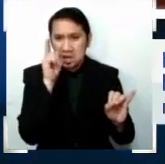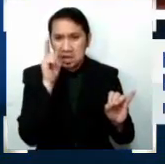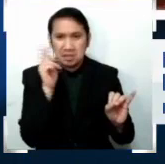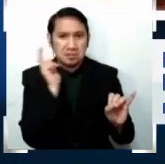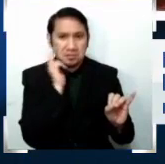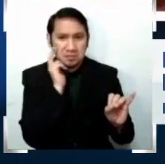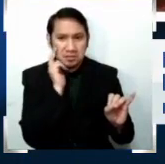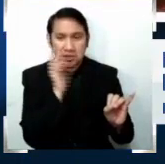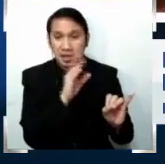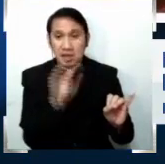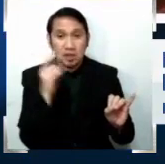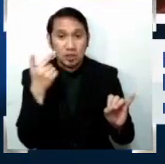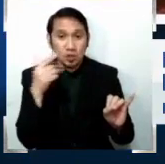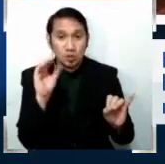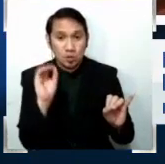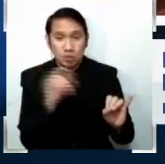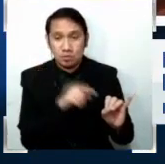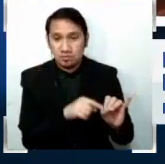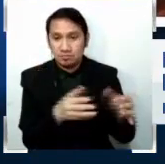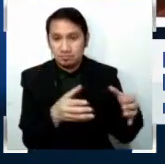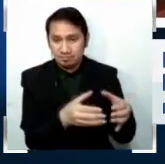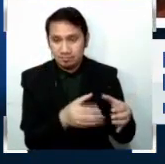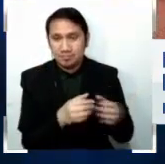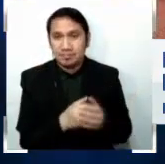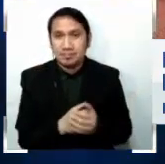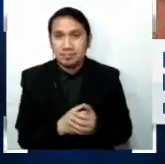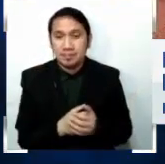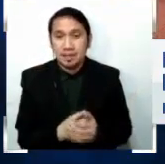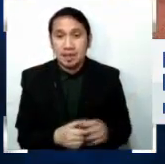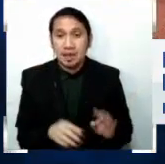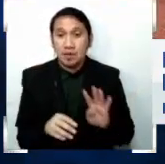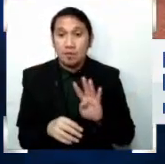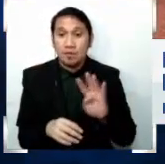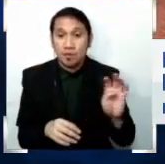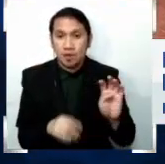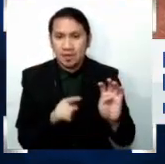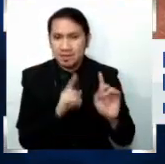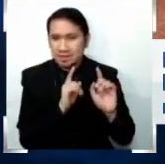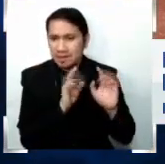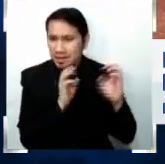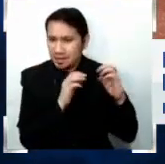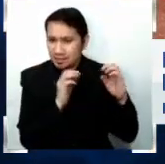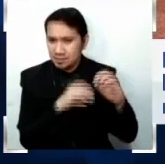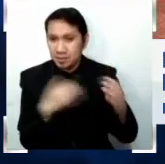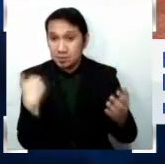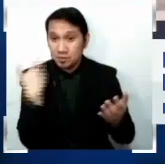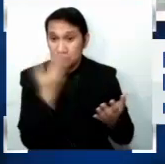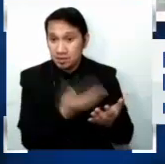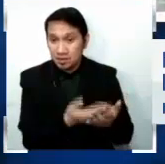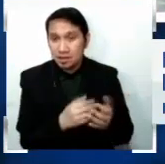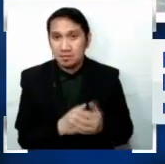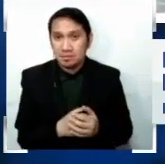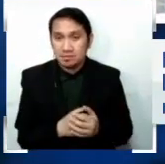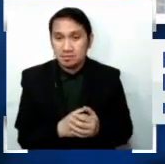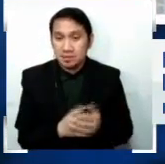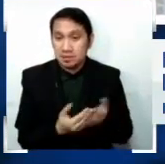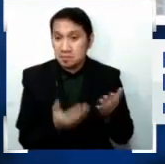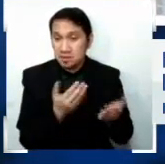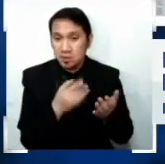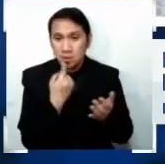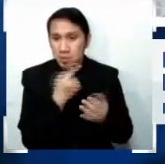ang tandem na sinusulong ng partido. 400 ang inaasang darating sa venue bukod pa sa mga makikilahok